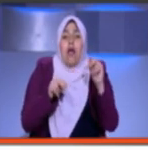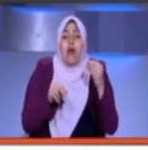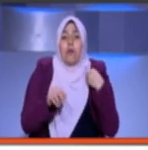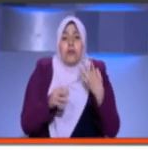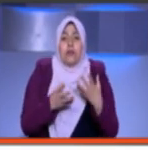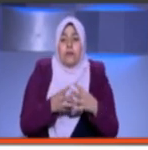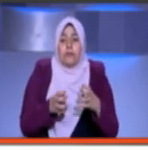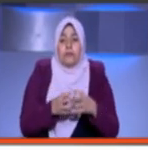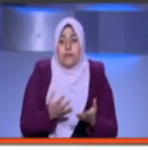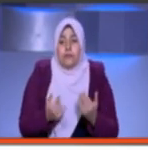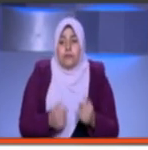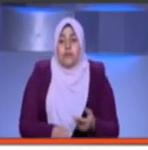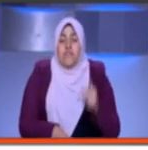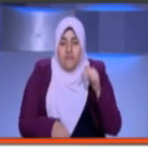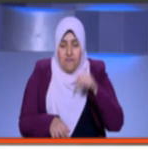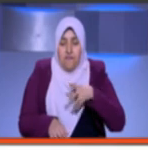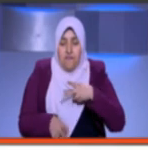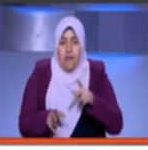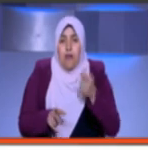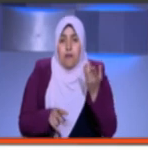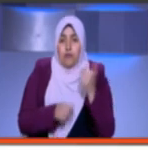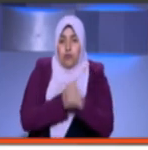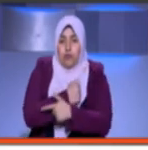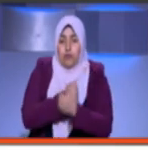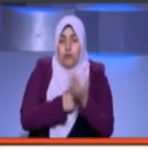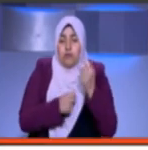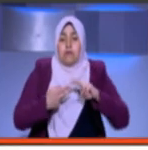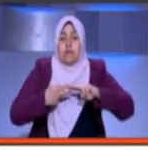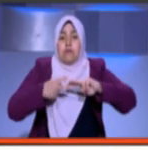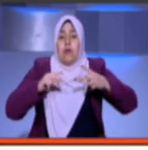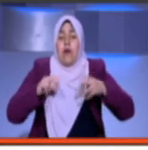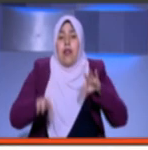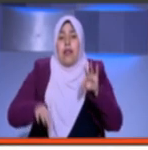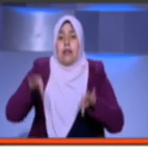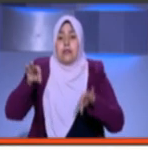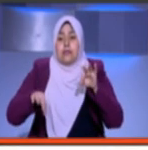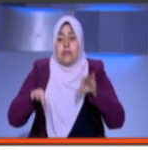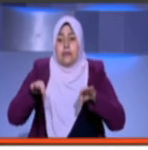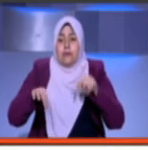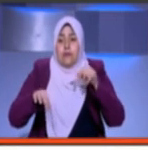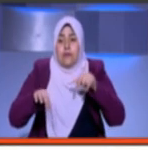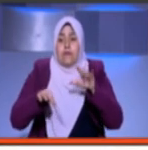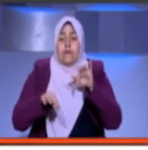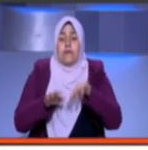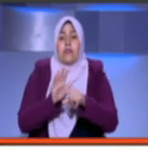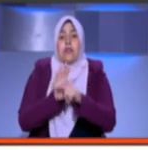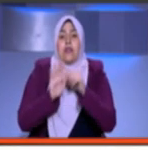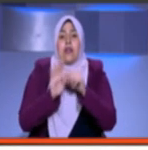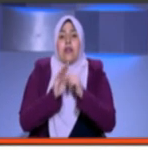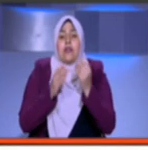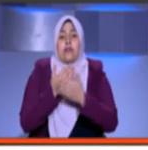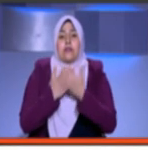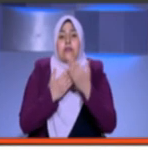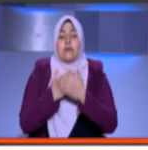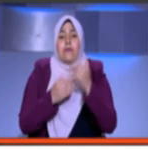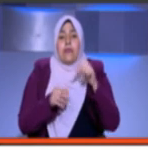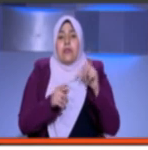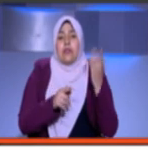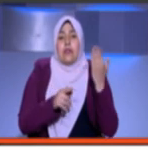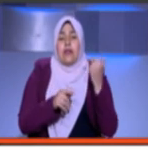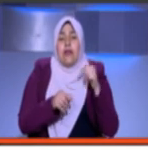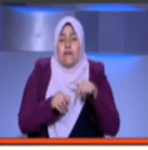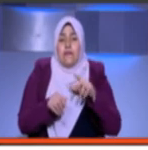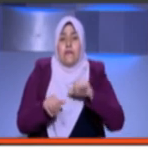بالفعل منذ الأسبوع الماضي تحولت إسبانيا إلى النموذج الإيطالي، فعناوين الصحف الإيطالية خلال الأسبوعين